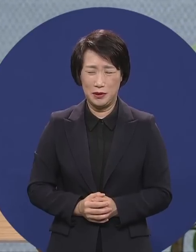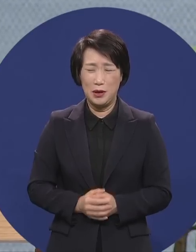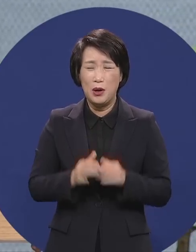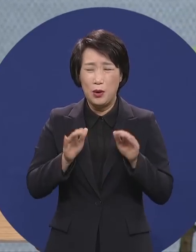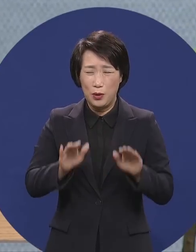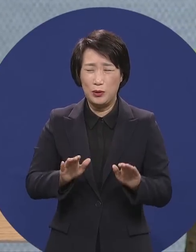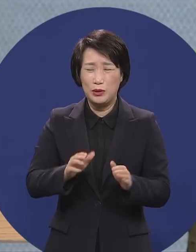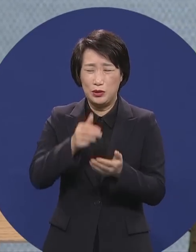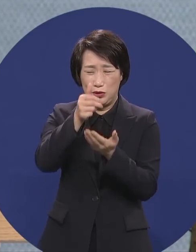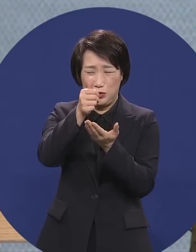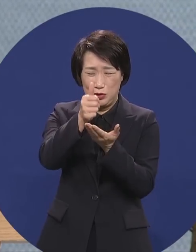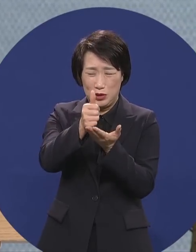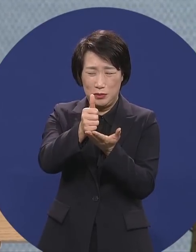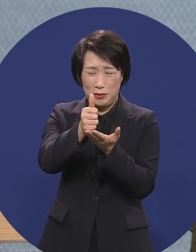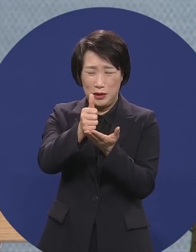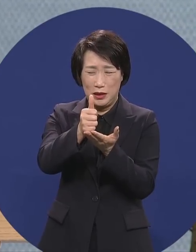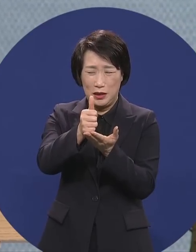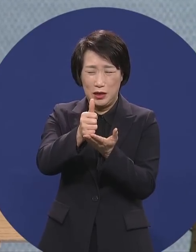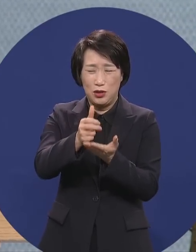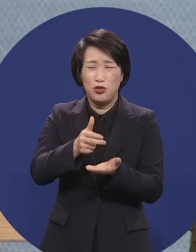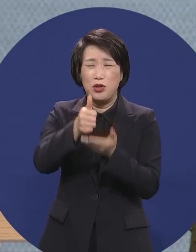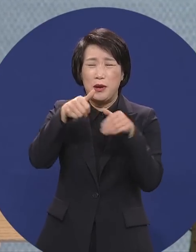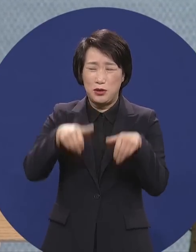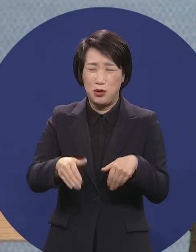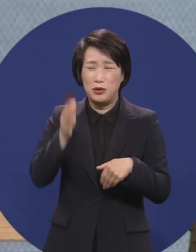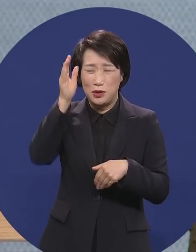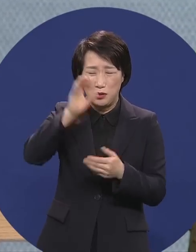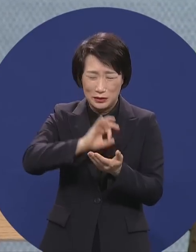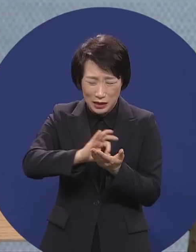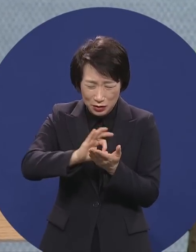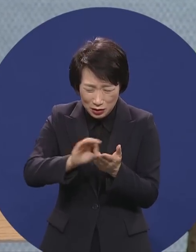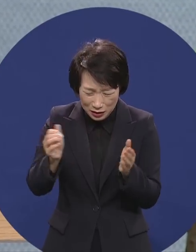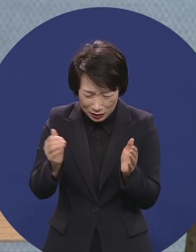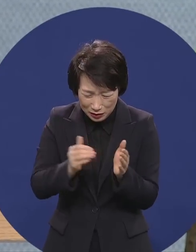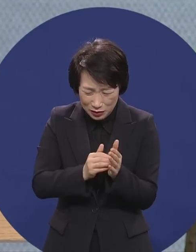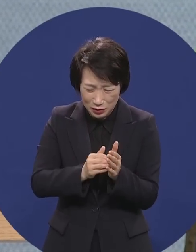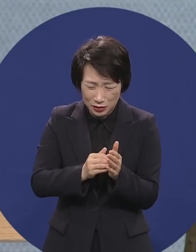오늘 주께서 주의 종을 사용하시고